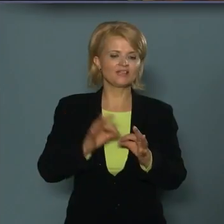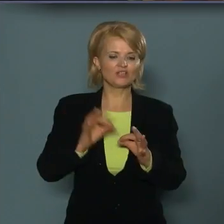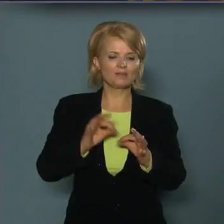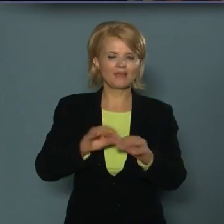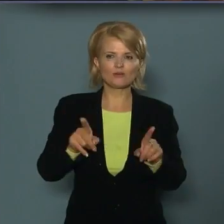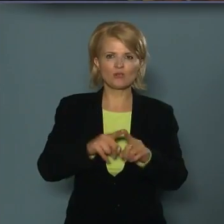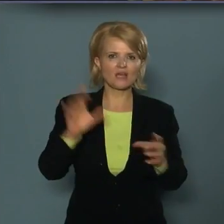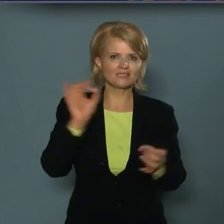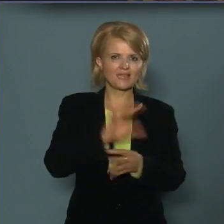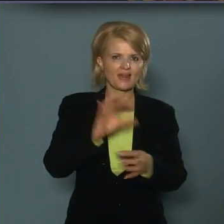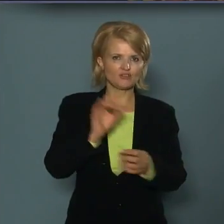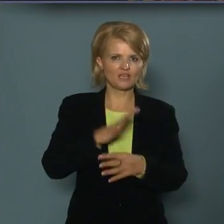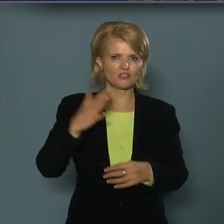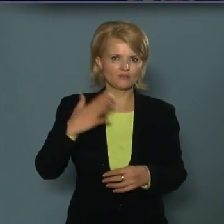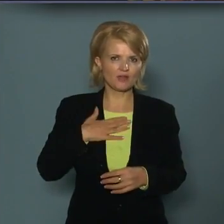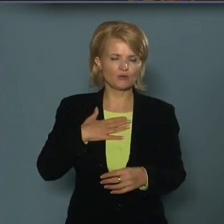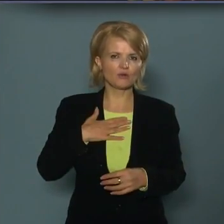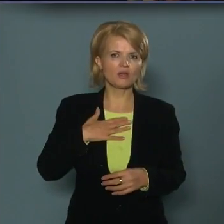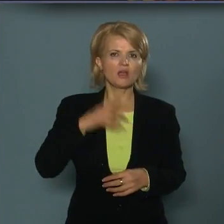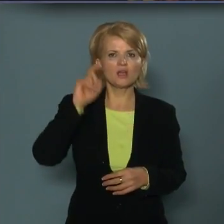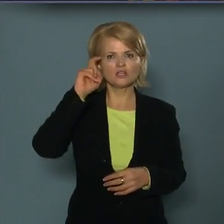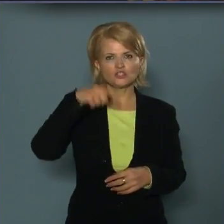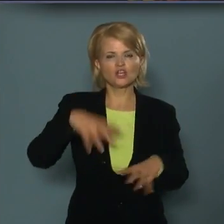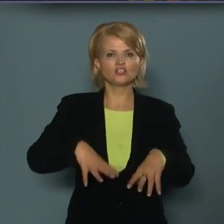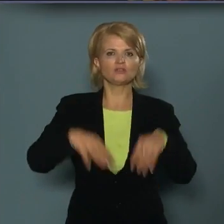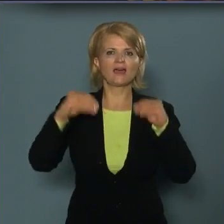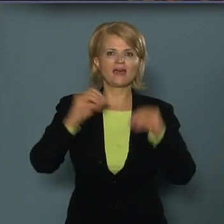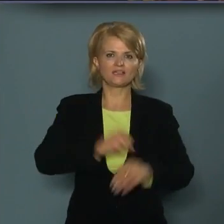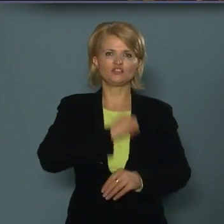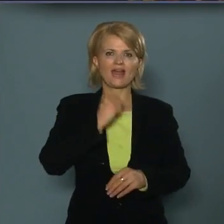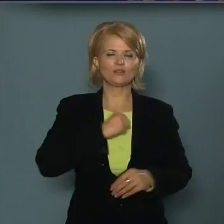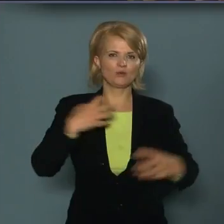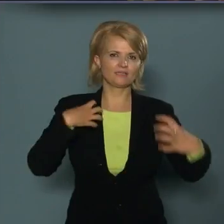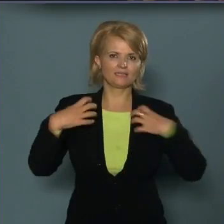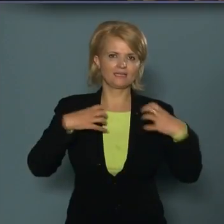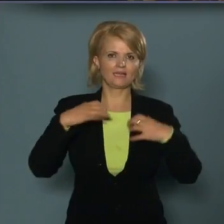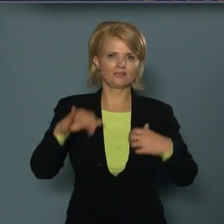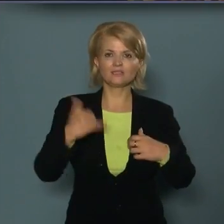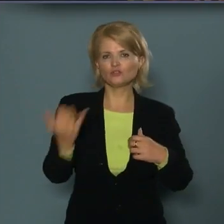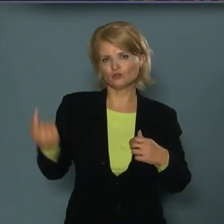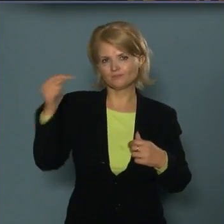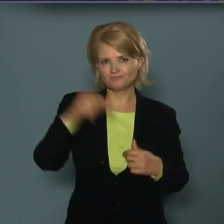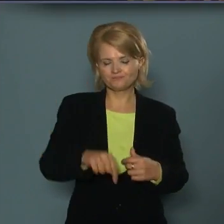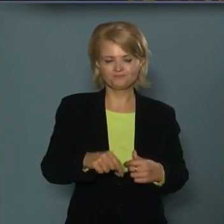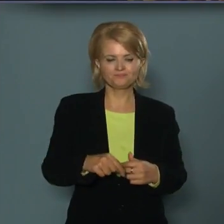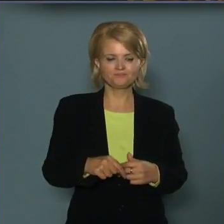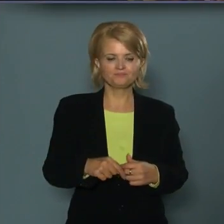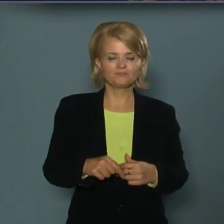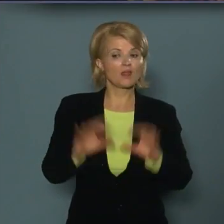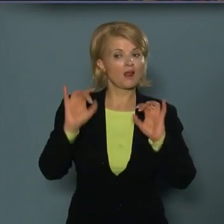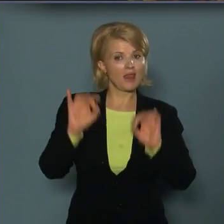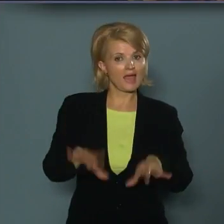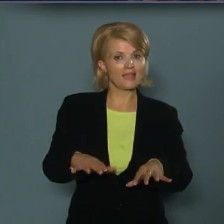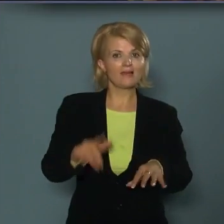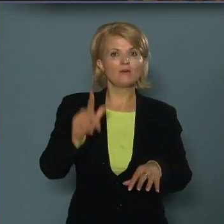esetben olyan szerencsések vagyunk, hogy Sasvári Sándor színművészt is itt köszönhetjük, mert a